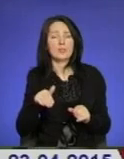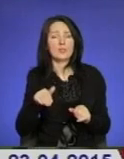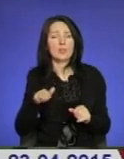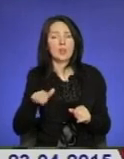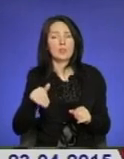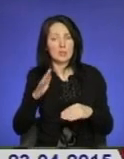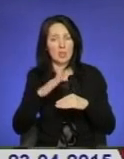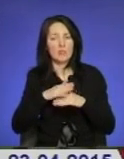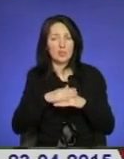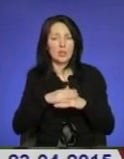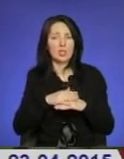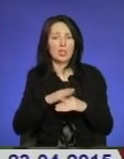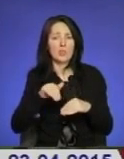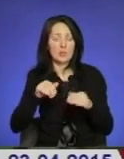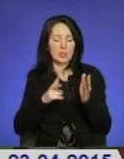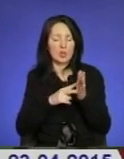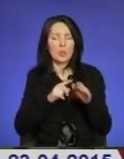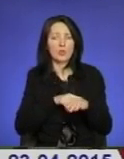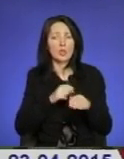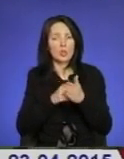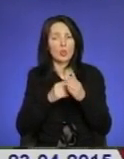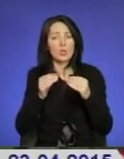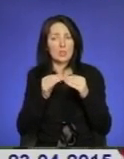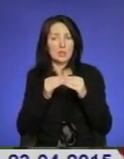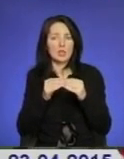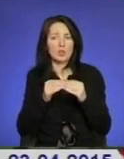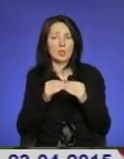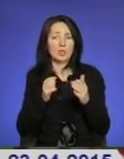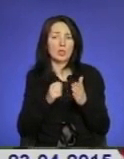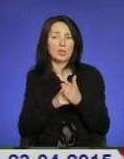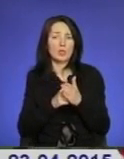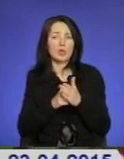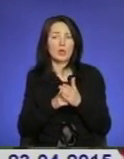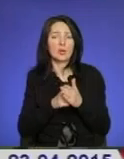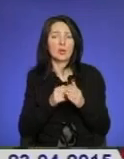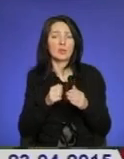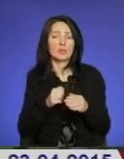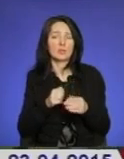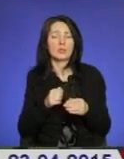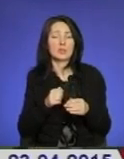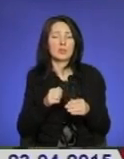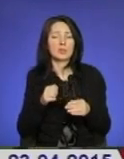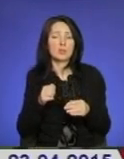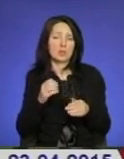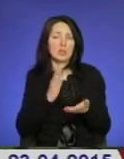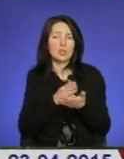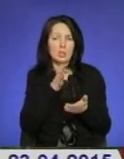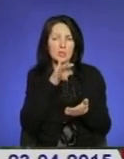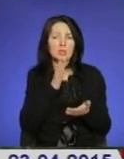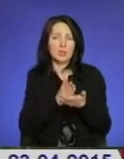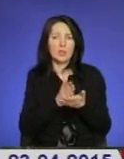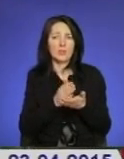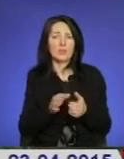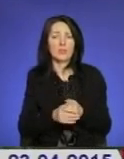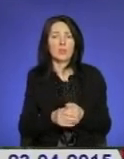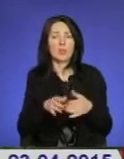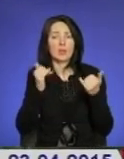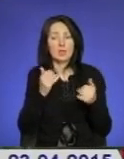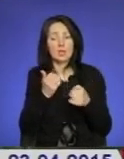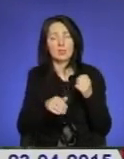І потім після вечері, після 7 години до 10-ї, до отбою є в них час. Є. Зараз